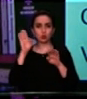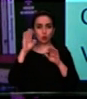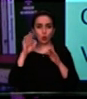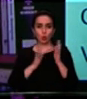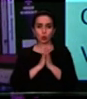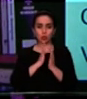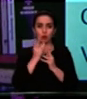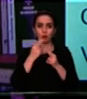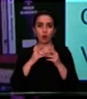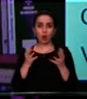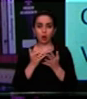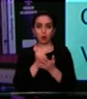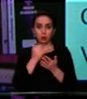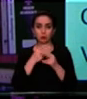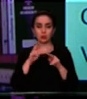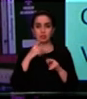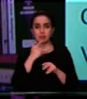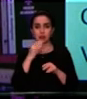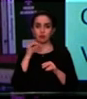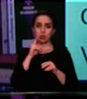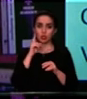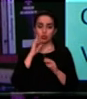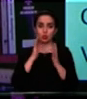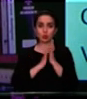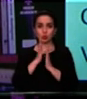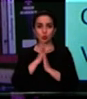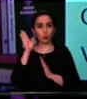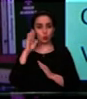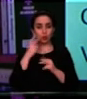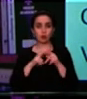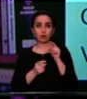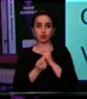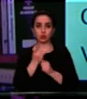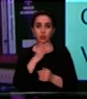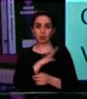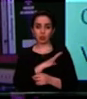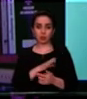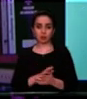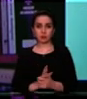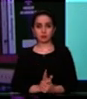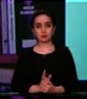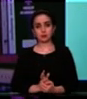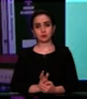olib rivojlangan, ayniqsa qizil va yashil suvutlar vujudga kelgan.